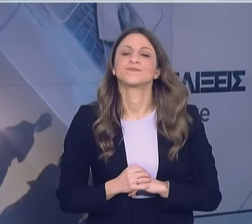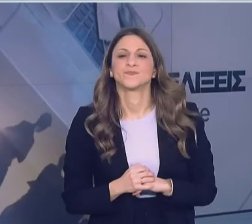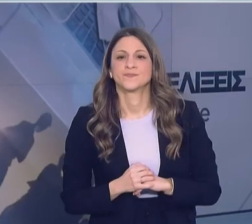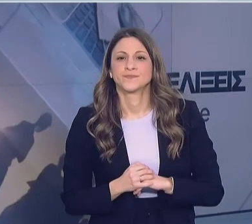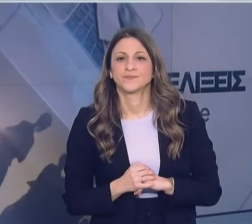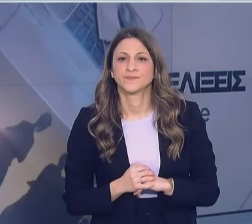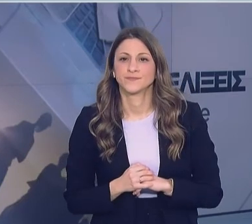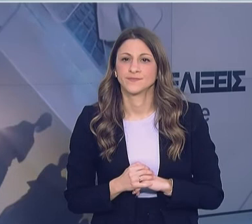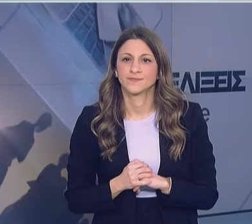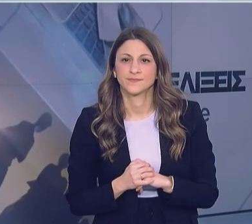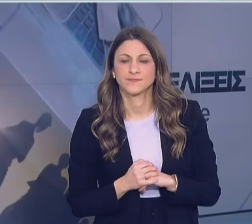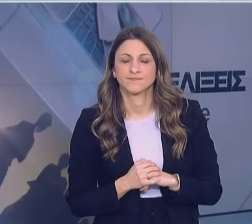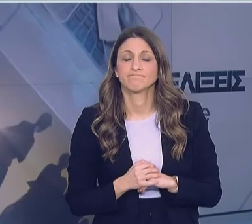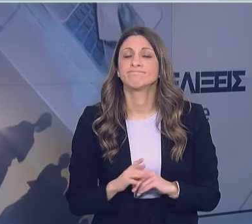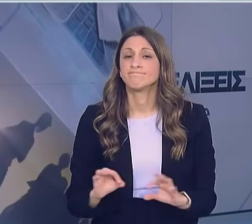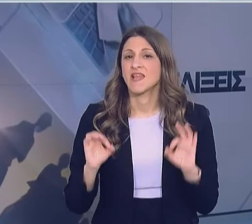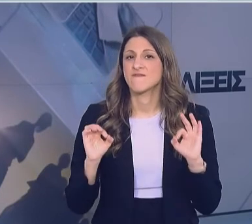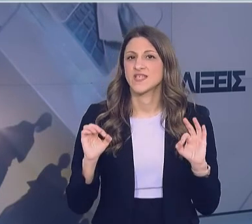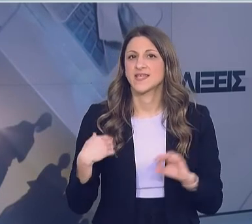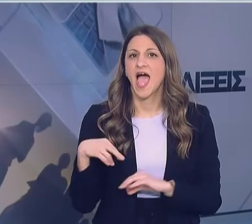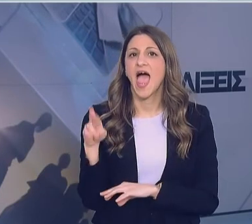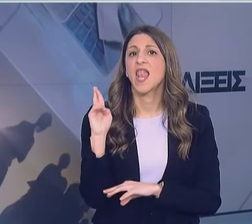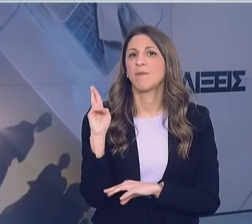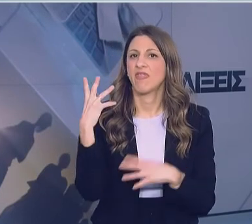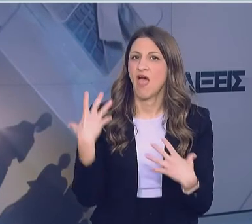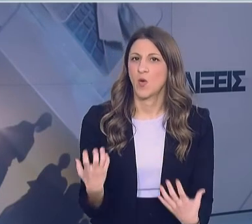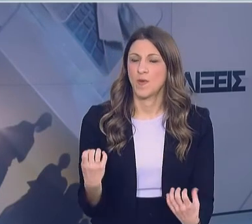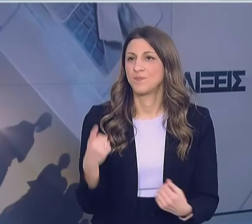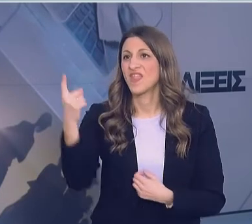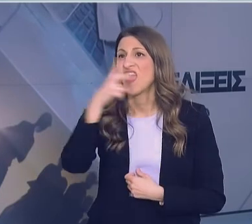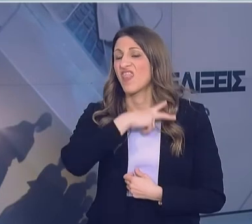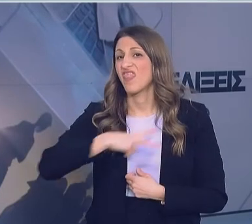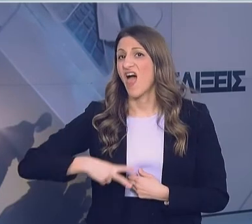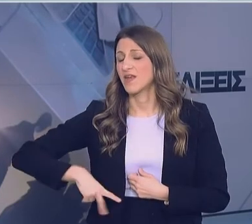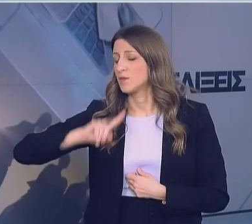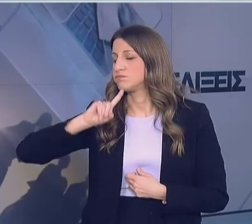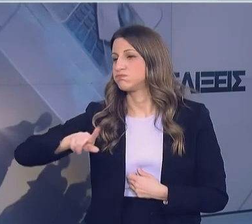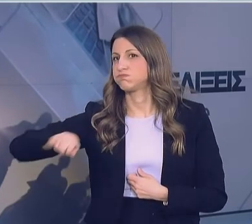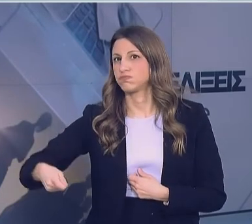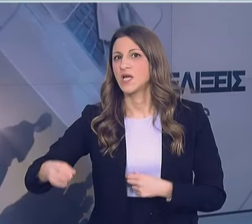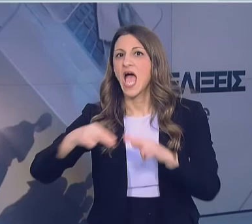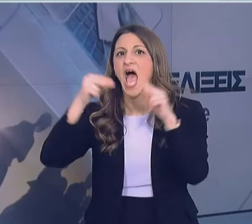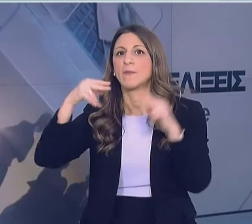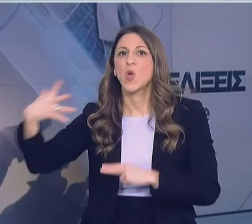και η παρατήρηση συνεχίζεται. Στη Δανία με το lockdown έχουν γλιτώσει τουλάχιστον 200 ζωές.